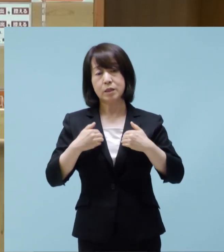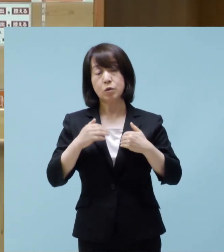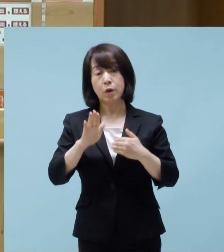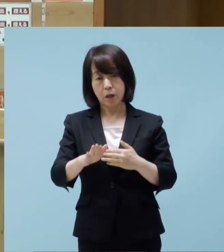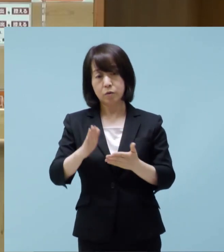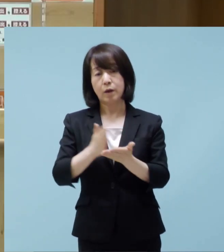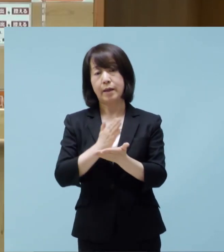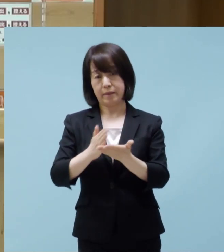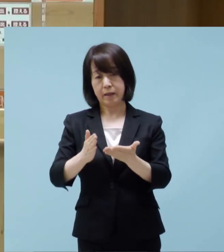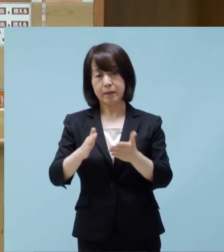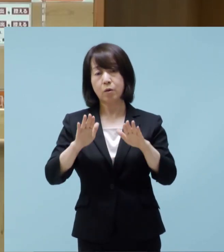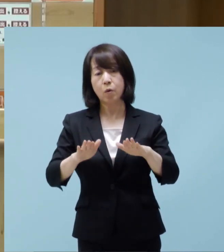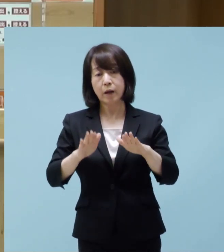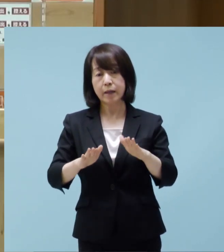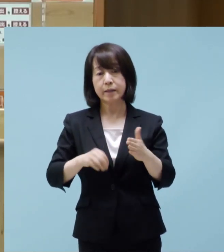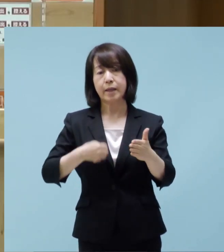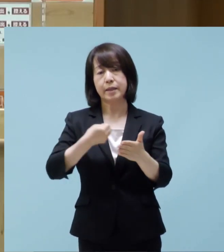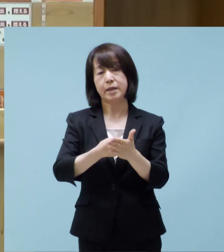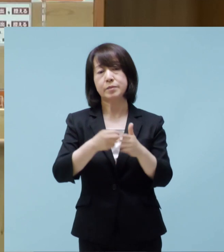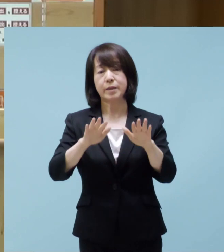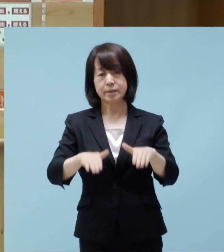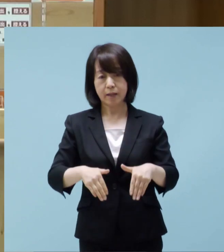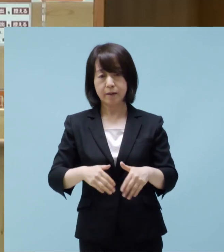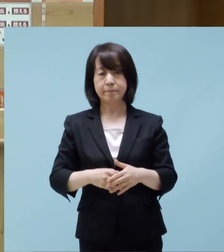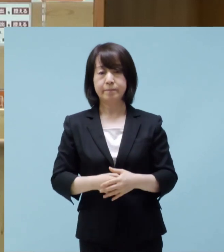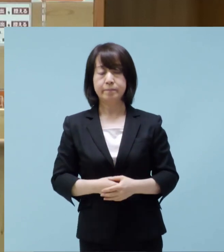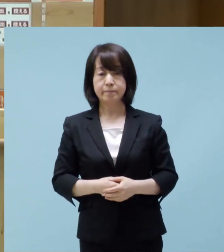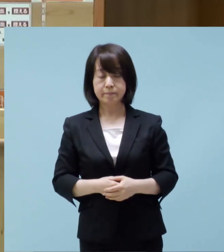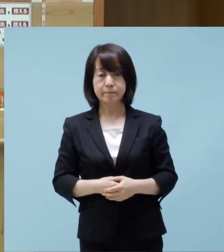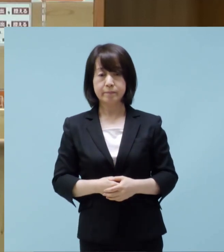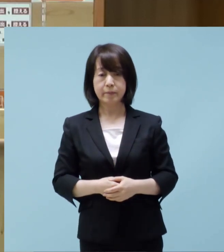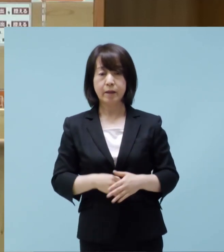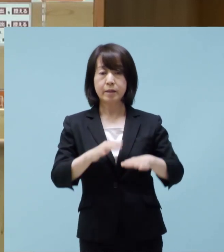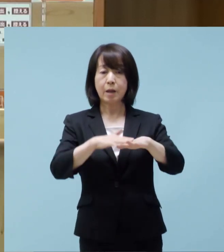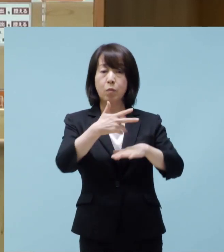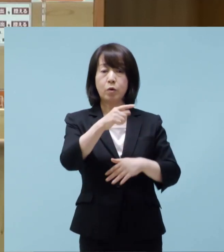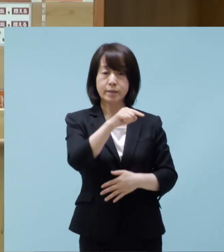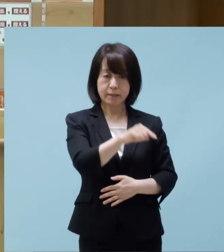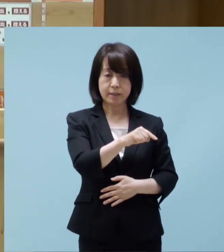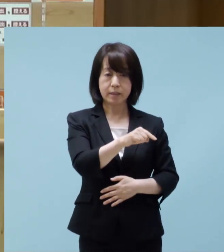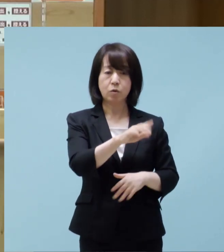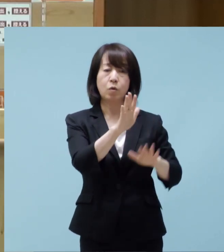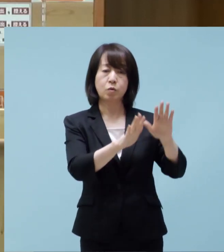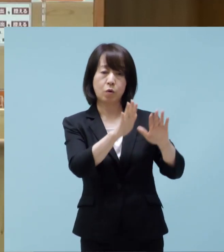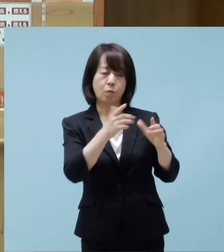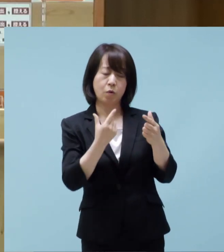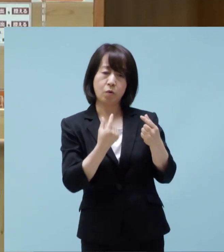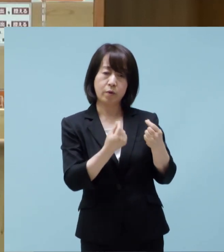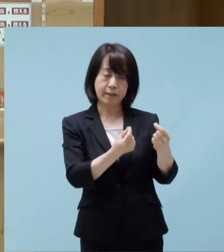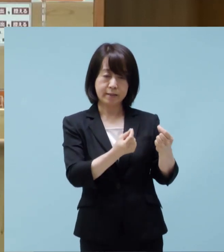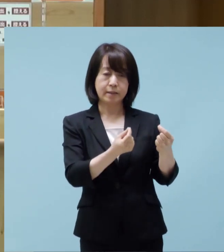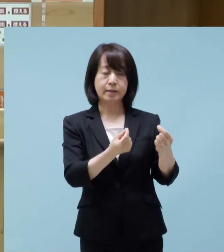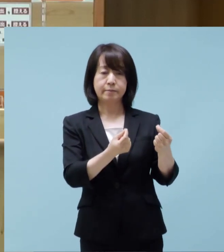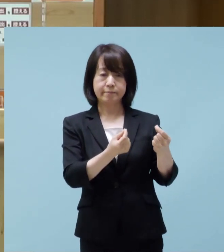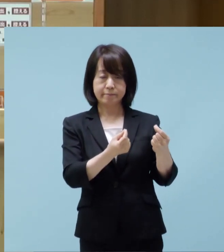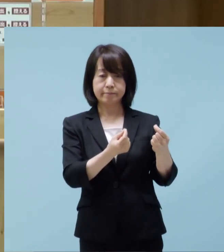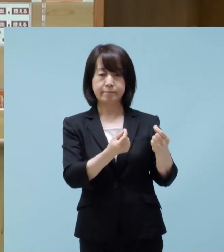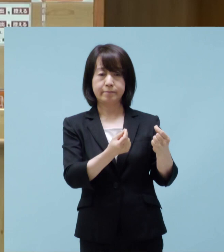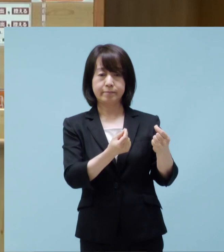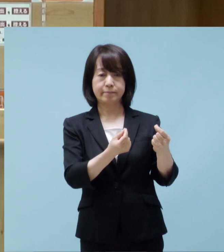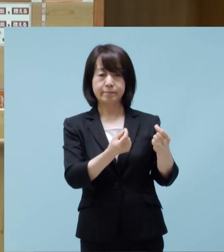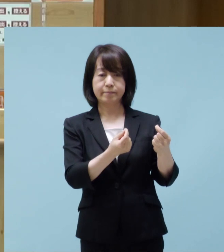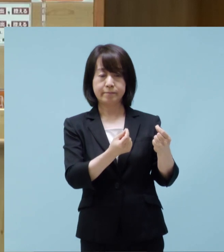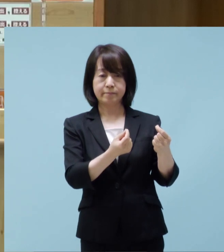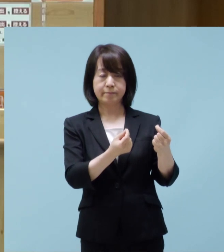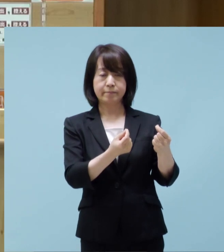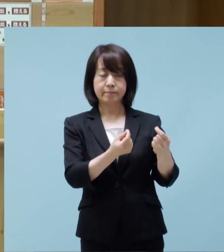ところでございます。札幌市の状況につきましても同様でございまして、そのさまざま